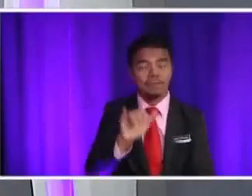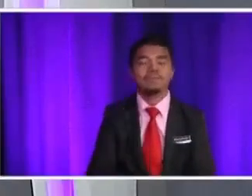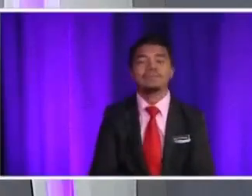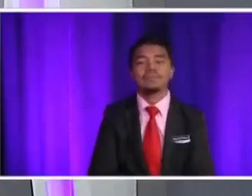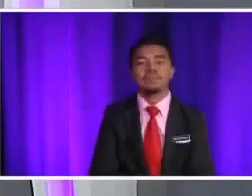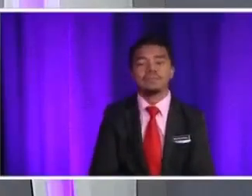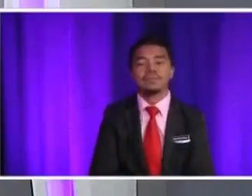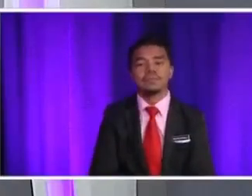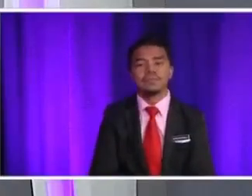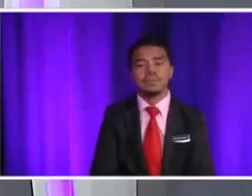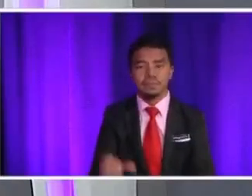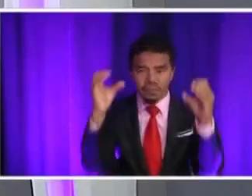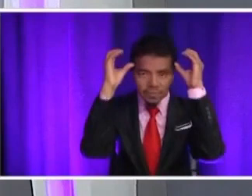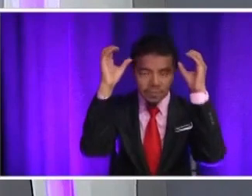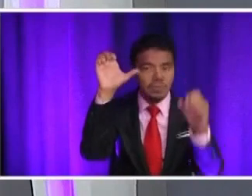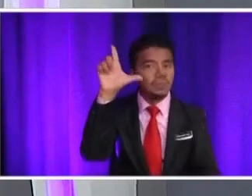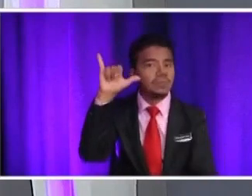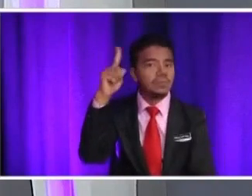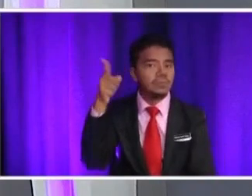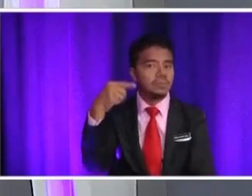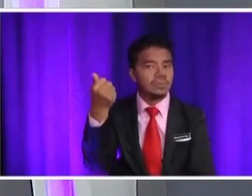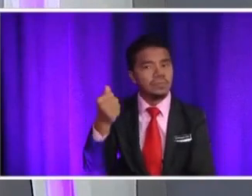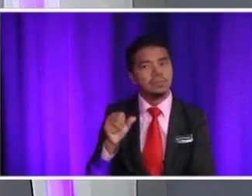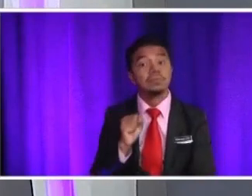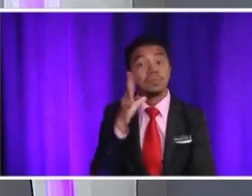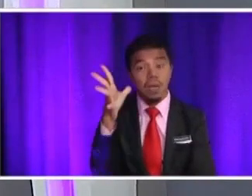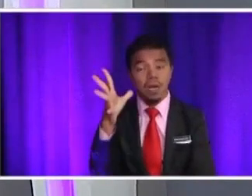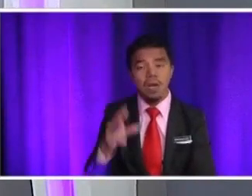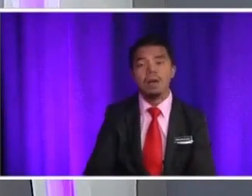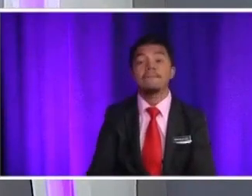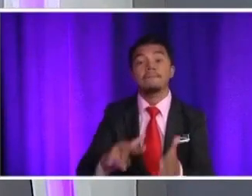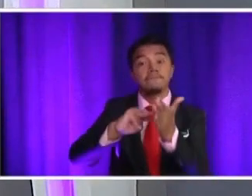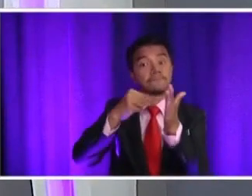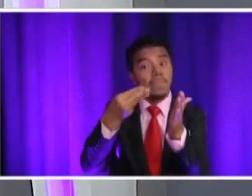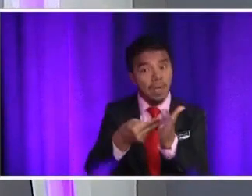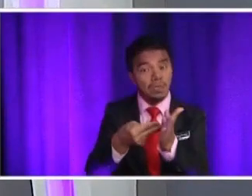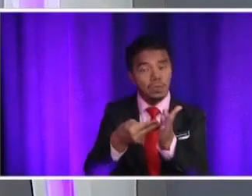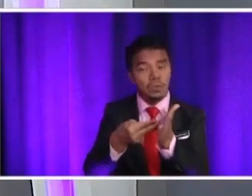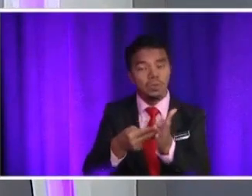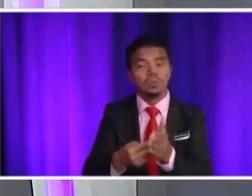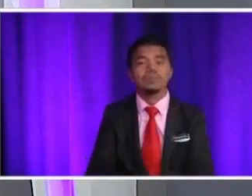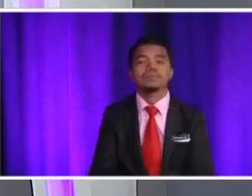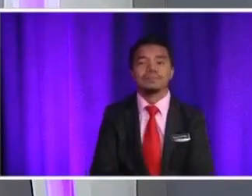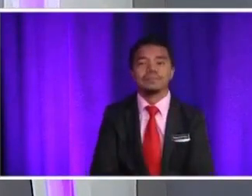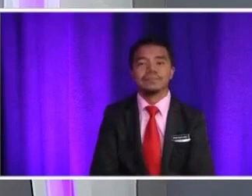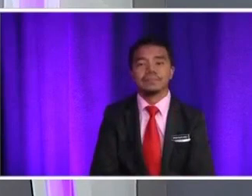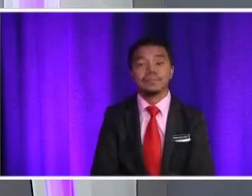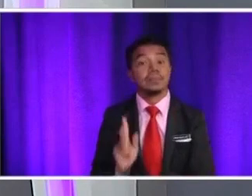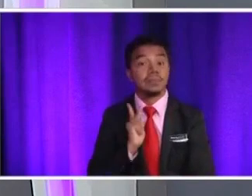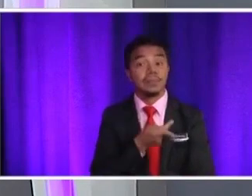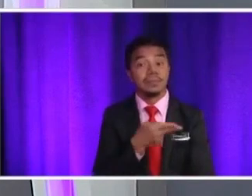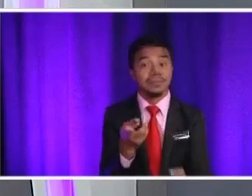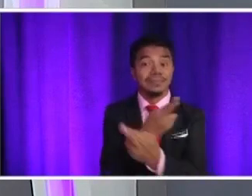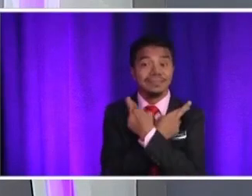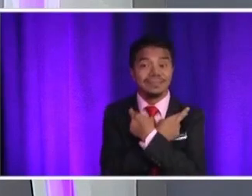terangkan tentang maksud peniaga, usahawan, perniagaan dan juga keusahawanan. Kita akan berhenti berehat seketika. Kita akan sambung lagi sesi kelas